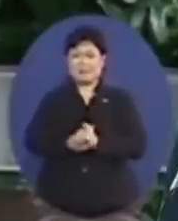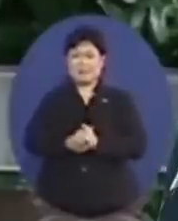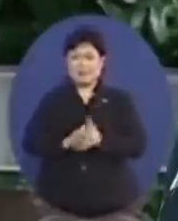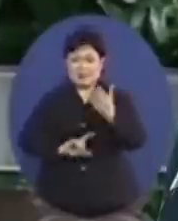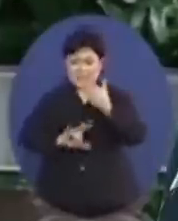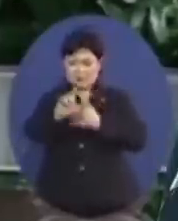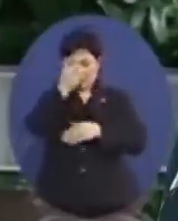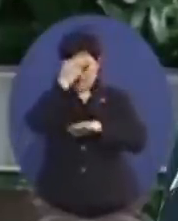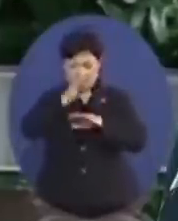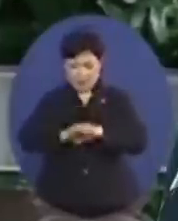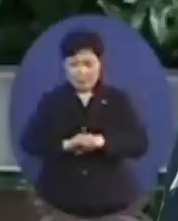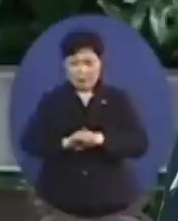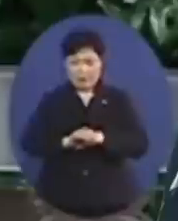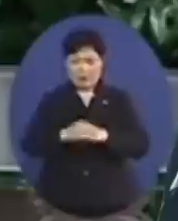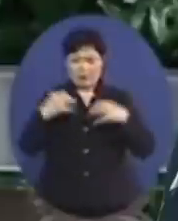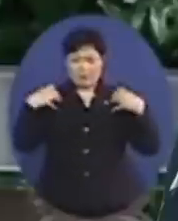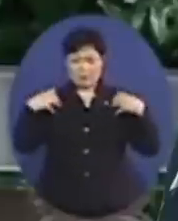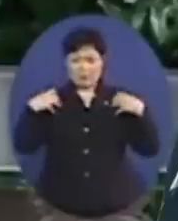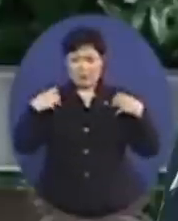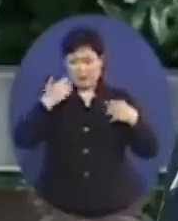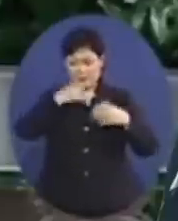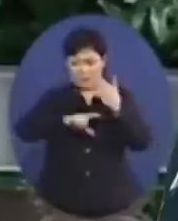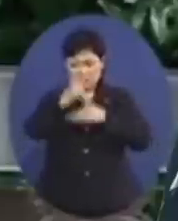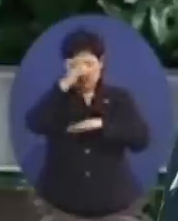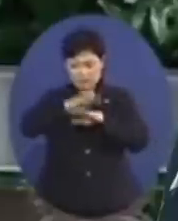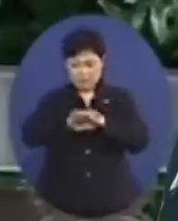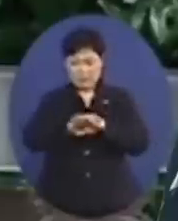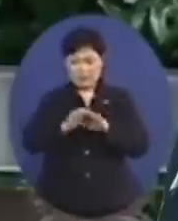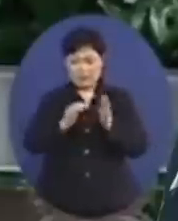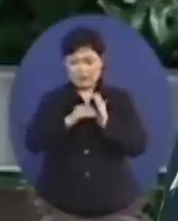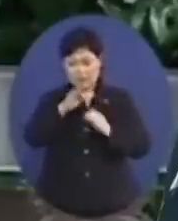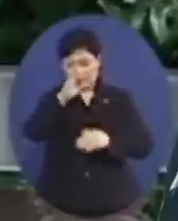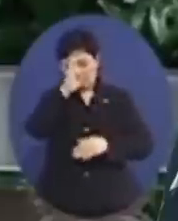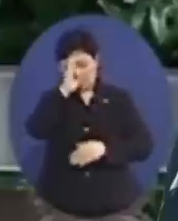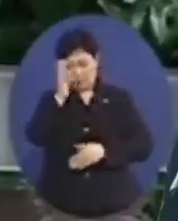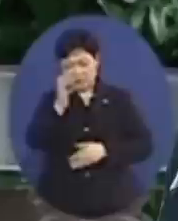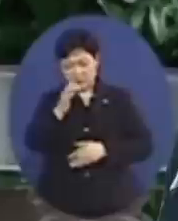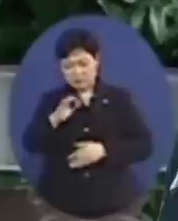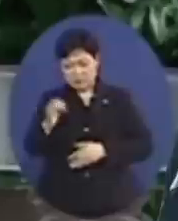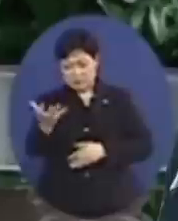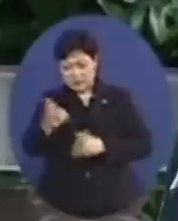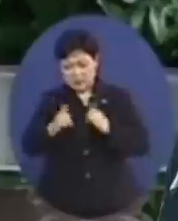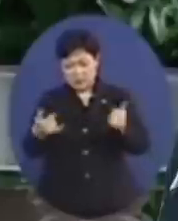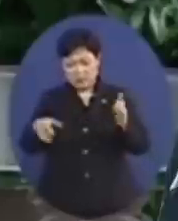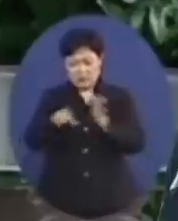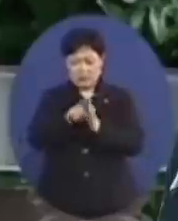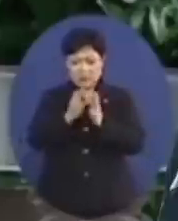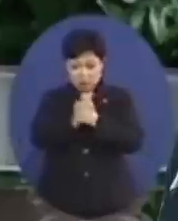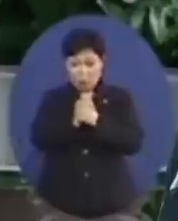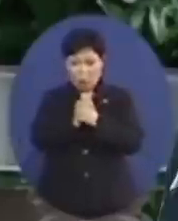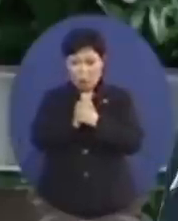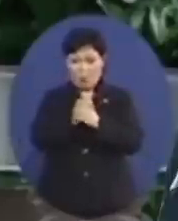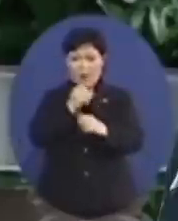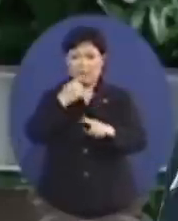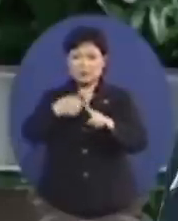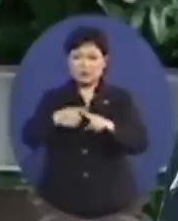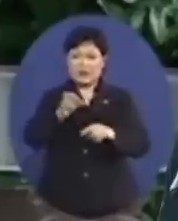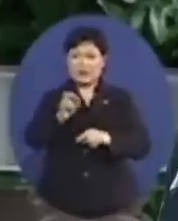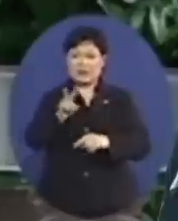체라기도 인도하는데 체라기도를 인도하고 병자 위한 기도를 했습니다. 연세대학교